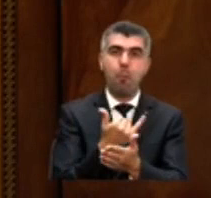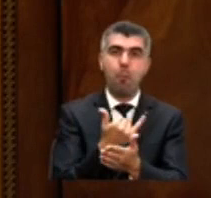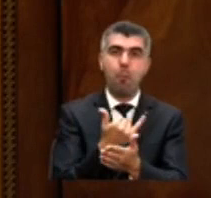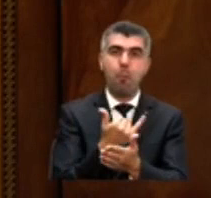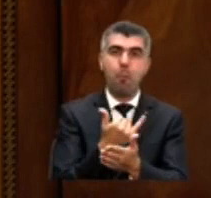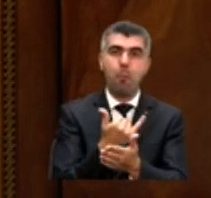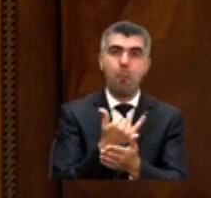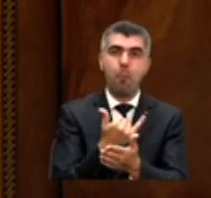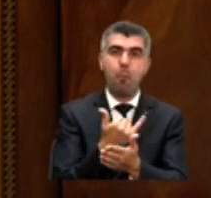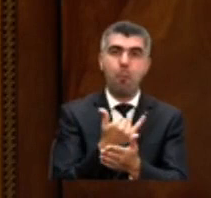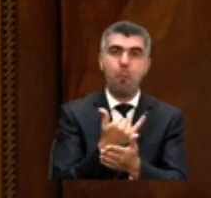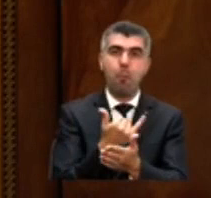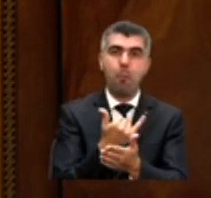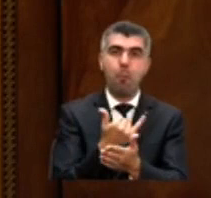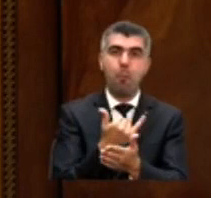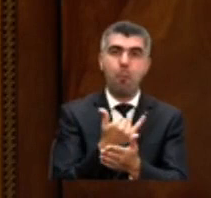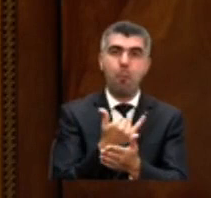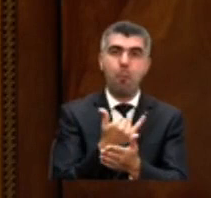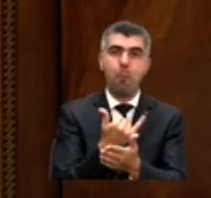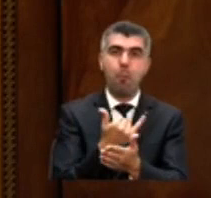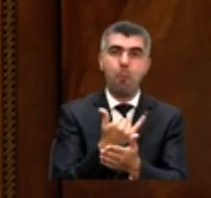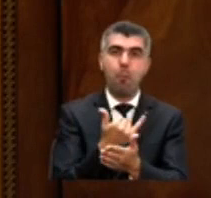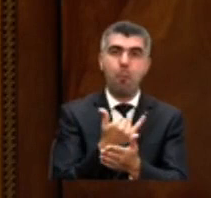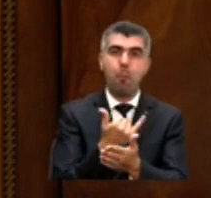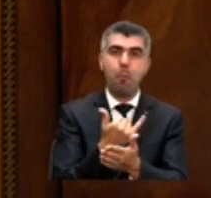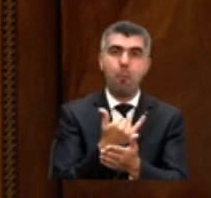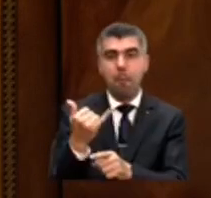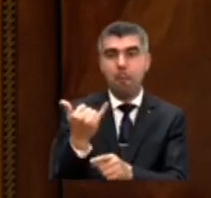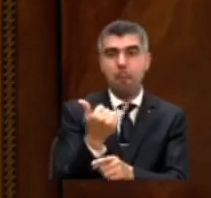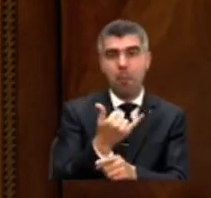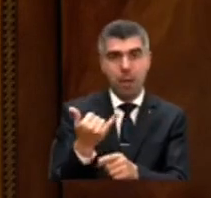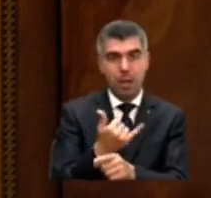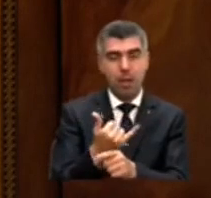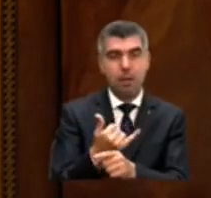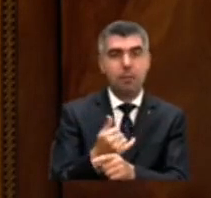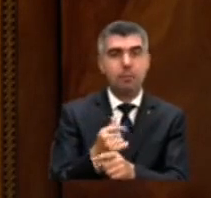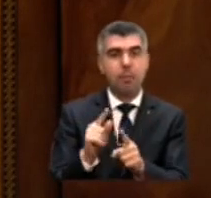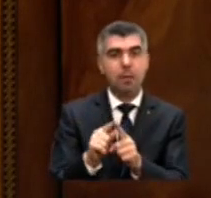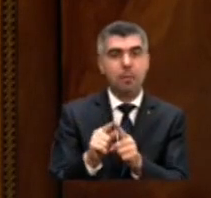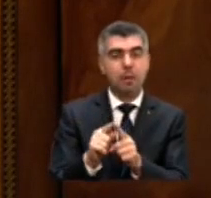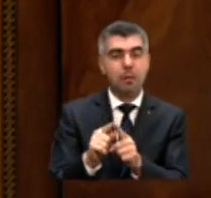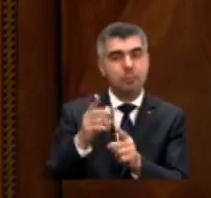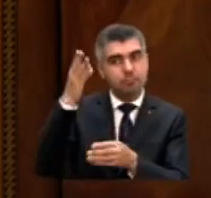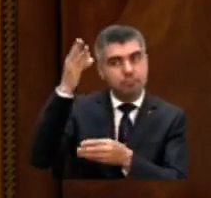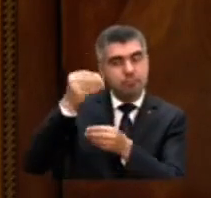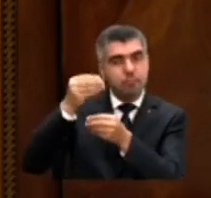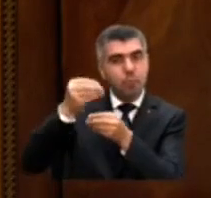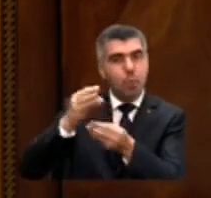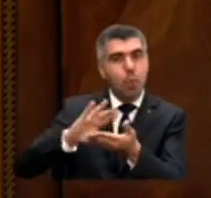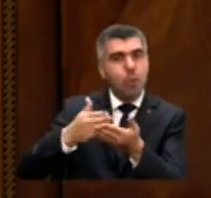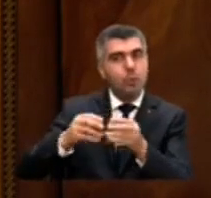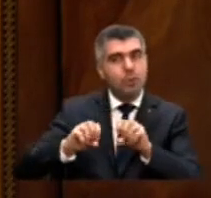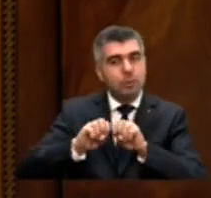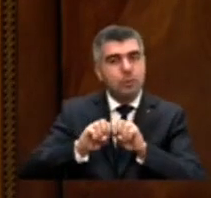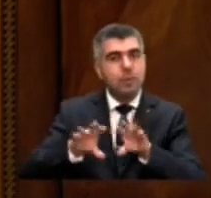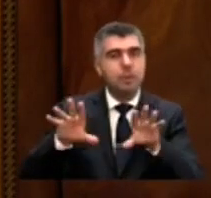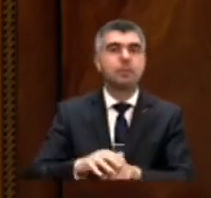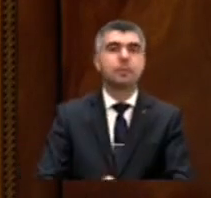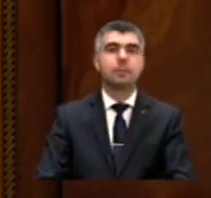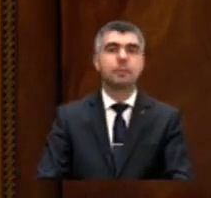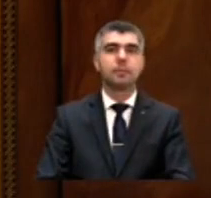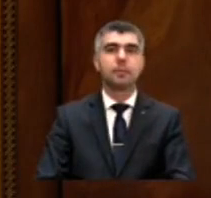تتمكن الجامعات من لعب دورها المتمثل في نقل المعرفة وتعميقها.